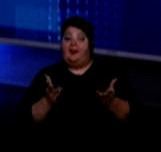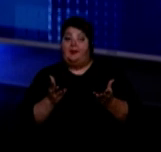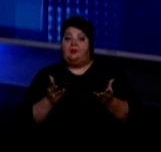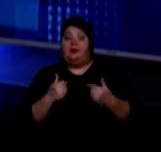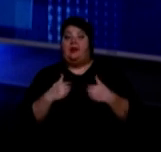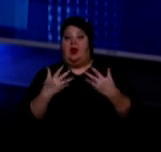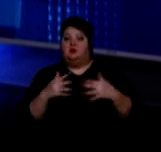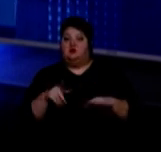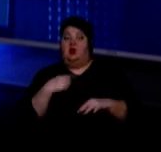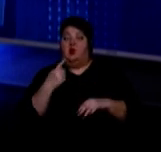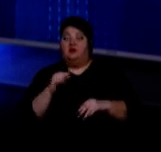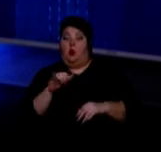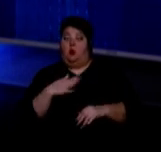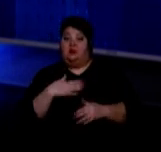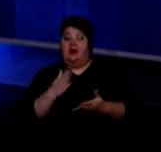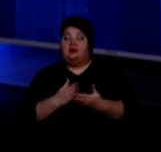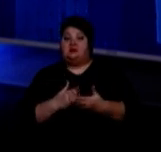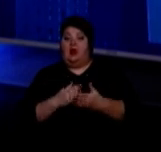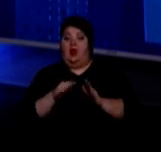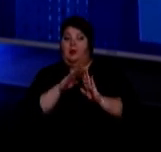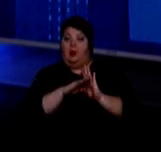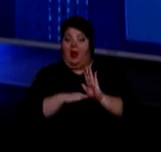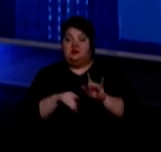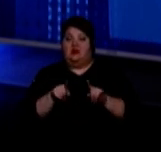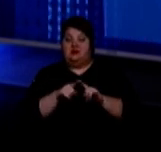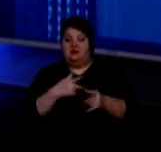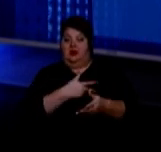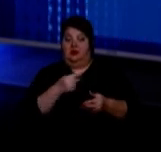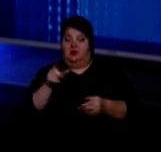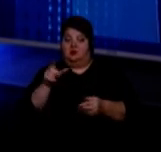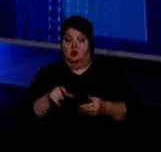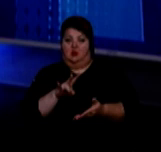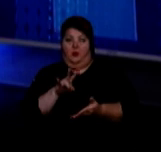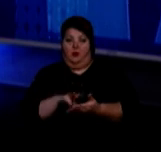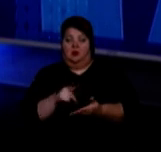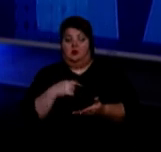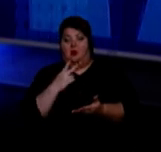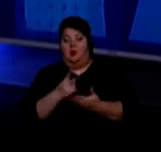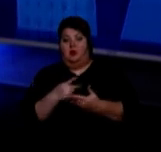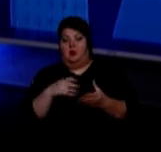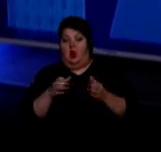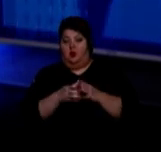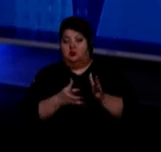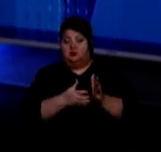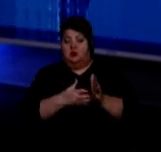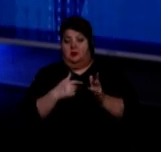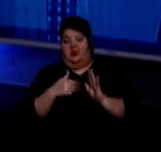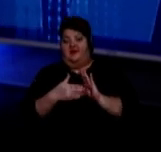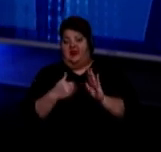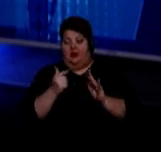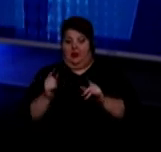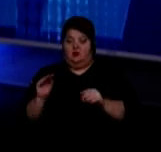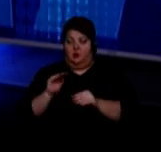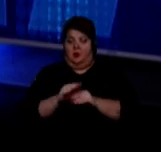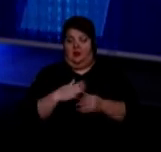ж вже як говорив, у нас є відповідна база цих донорів постійних. Якщо ми бачимо, що у нас якась група в обмаль резуса, ми їх викликаємо і поповнюємо